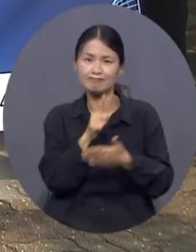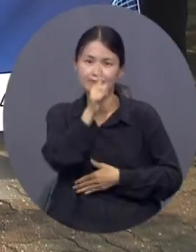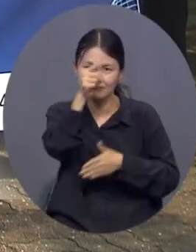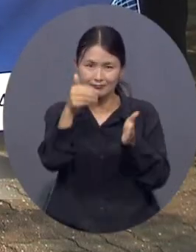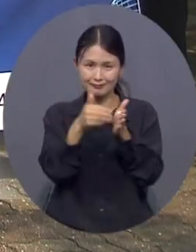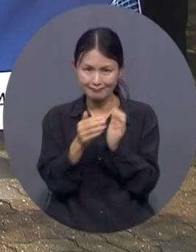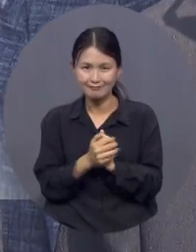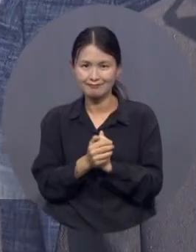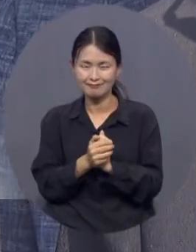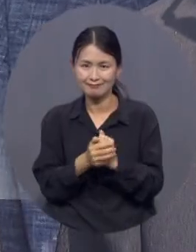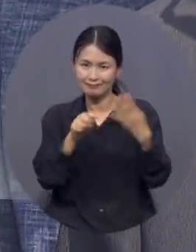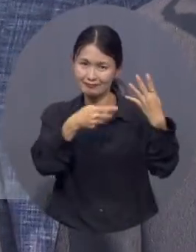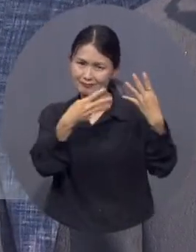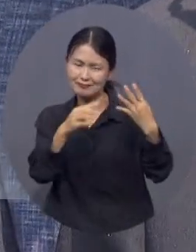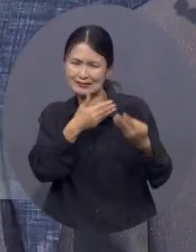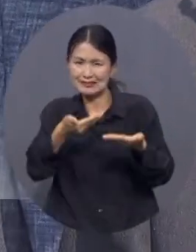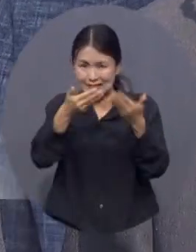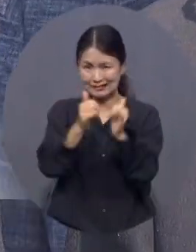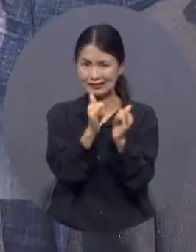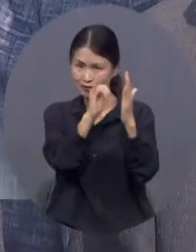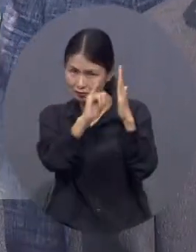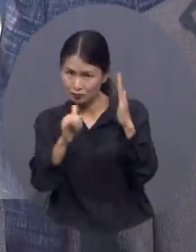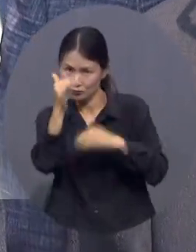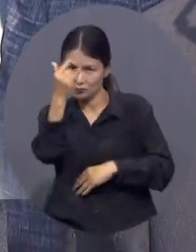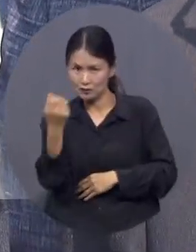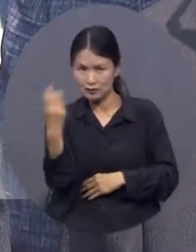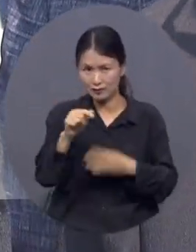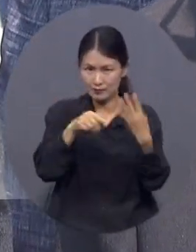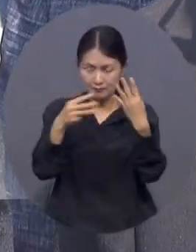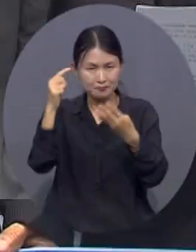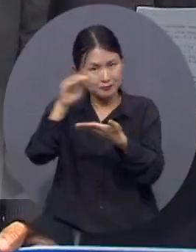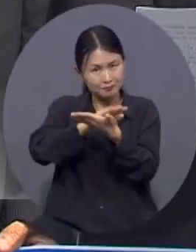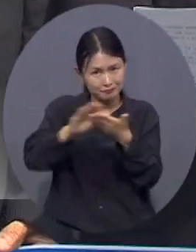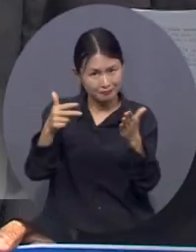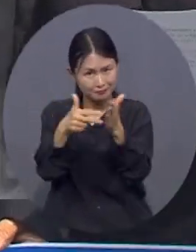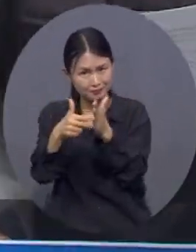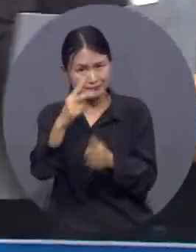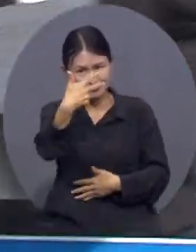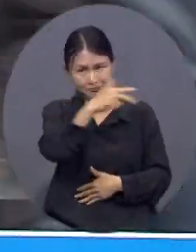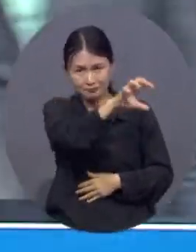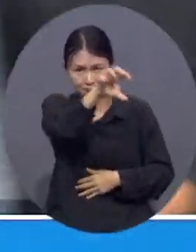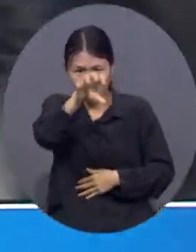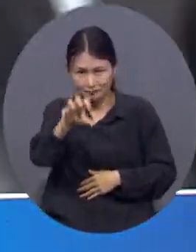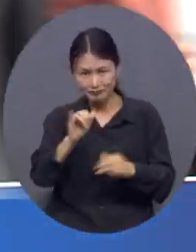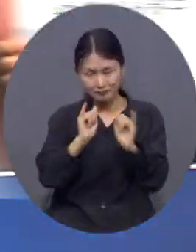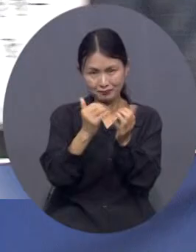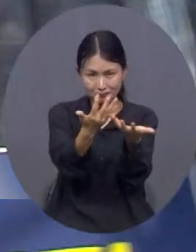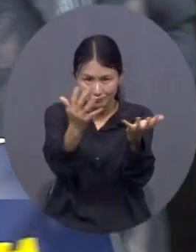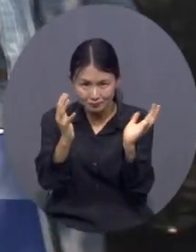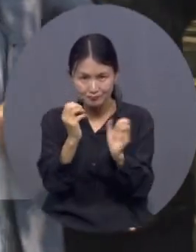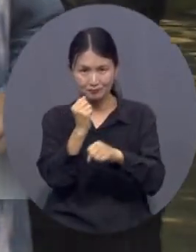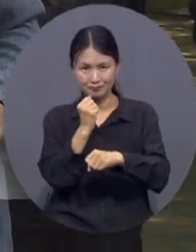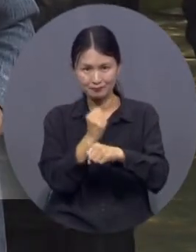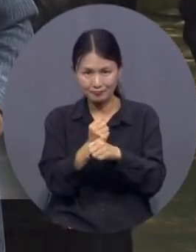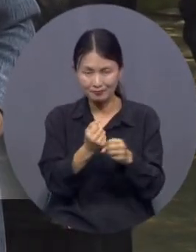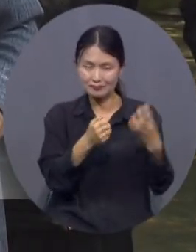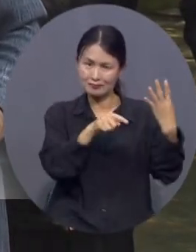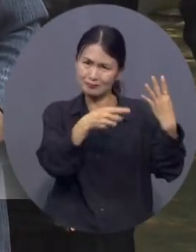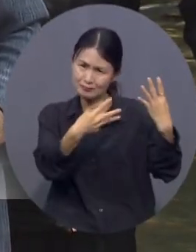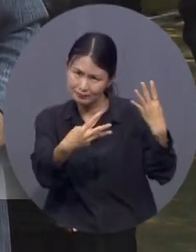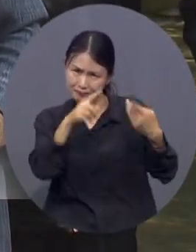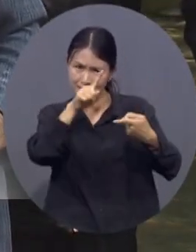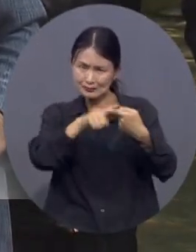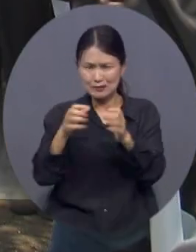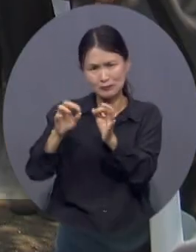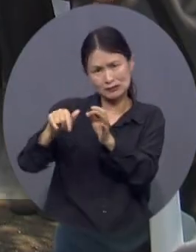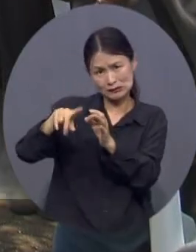제기했습니다. 제주 4.3 희생자 유족회와 제주 4.3 평화재단 등 7개 단체는 기자회견을 열고 제주 4.3이